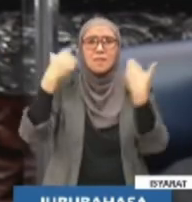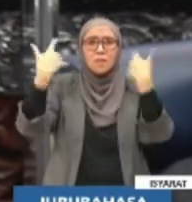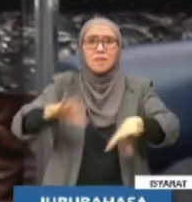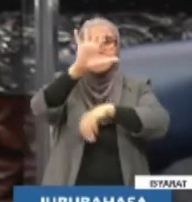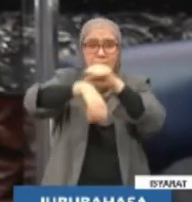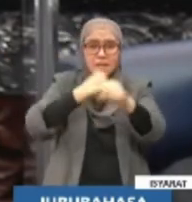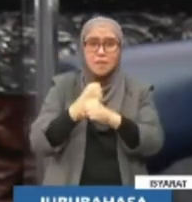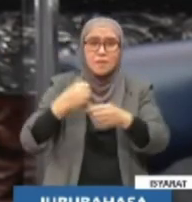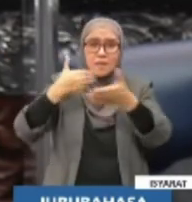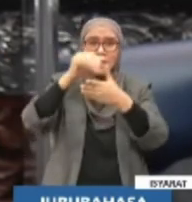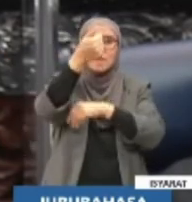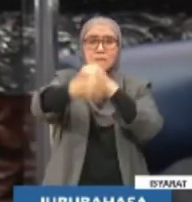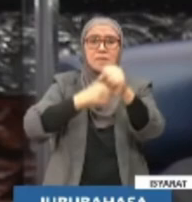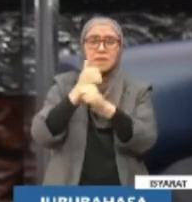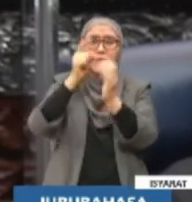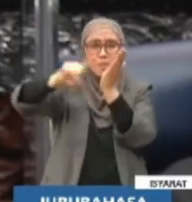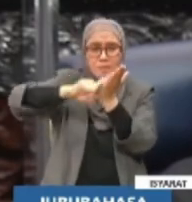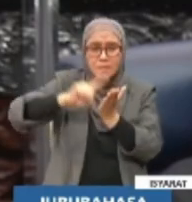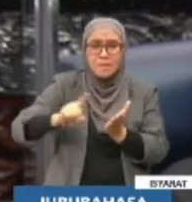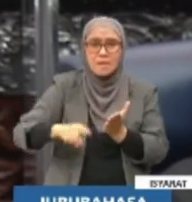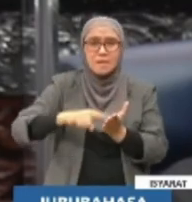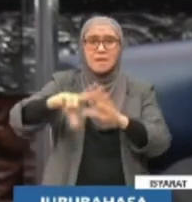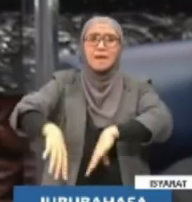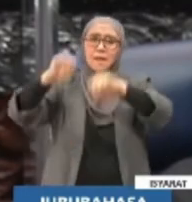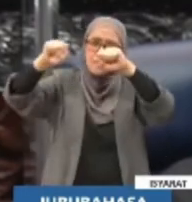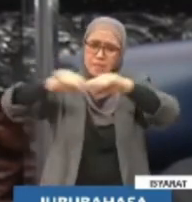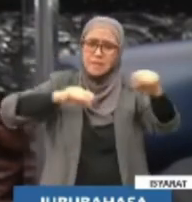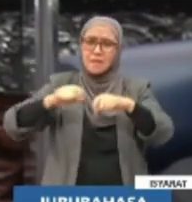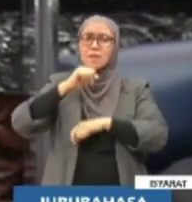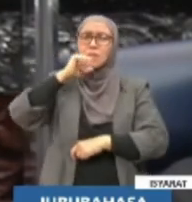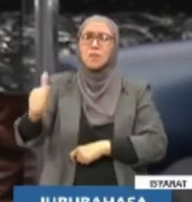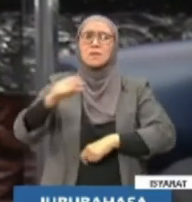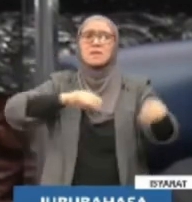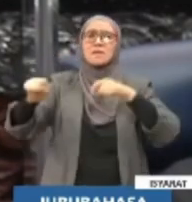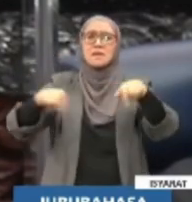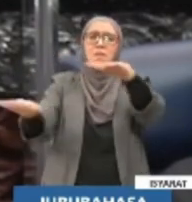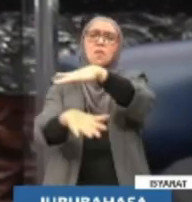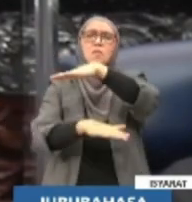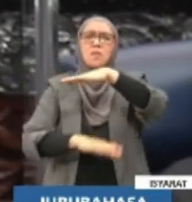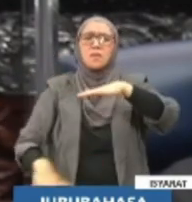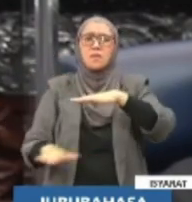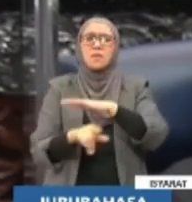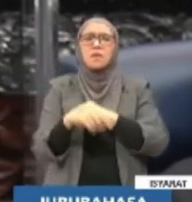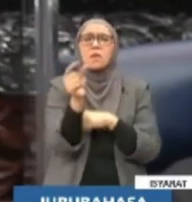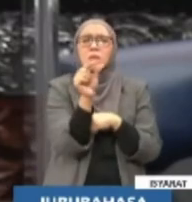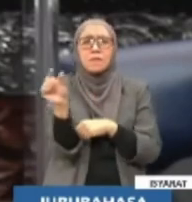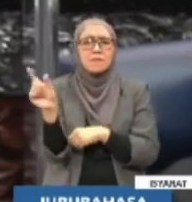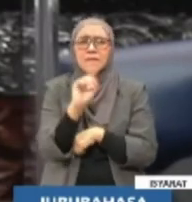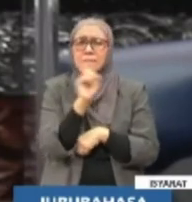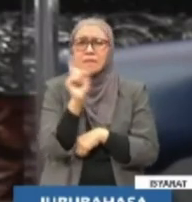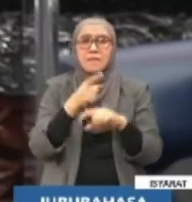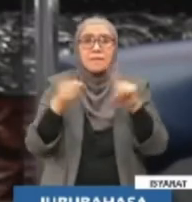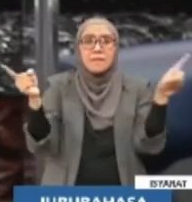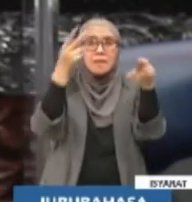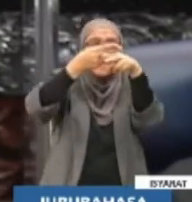lima tahun dan V10 tahun siasatan ambil tindakan oke tindakkan yang dibawahi kecil nih ini nama-nama